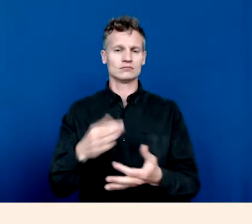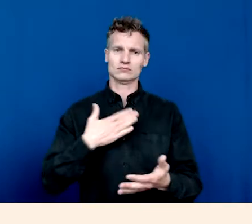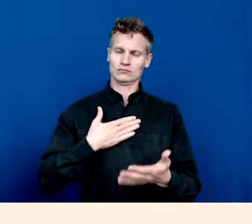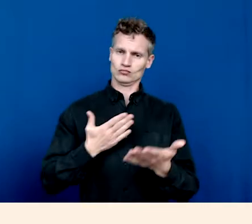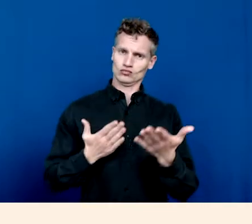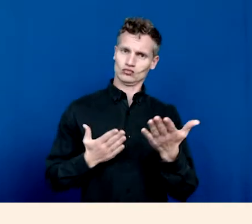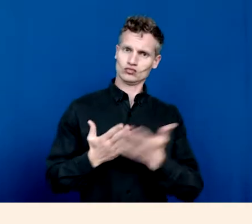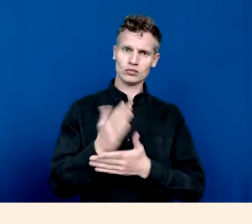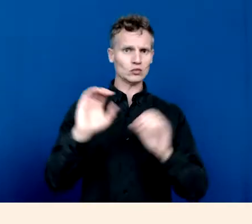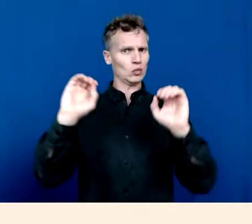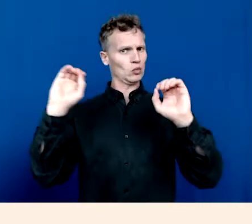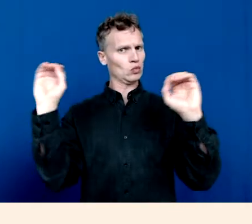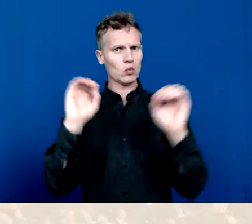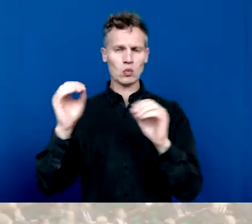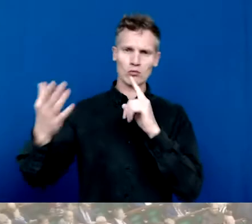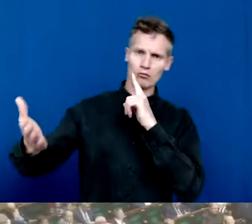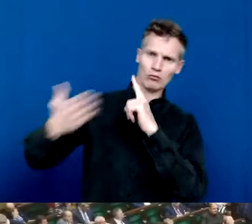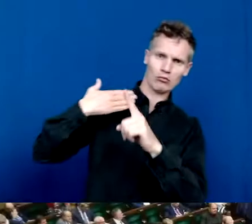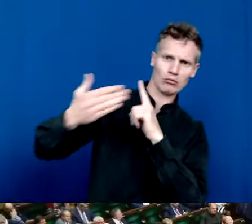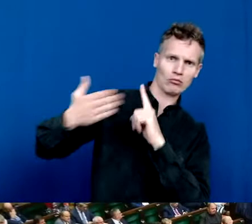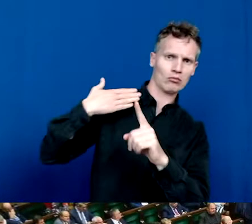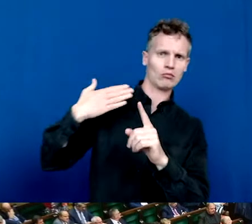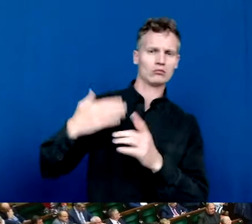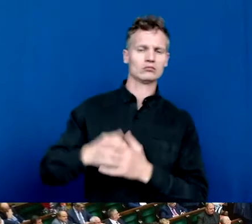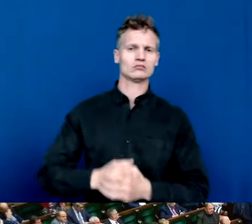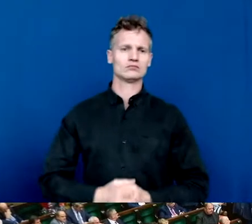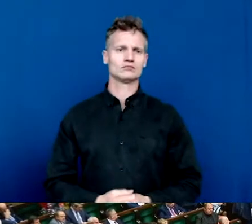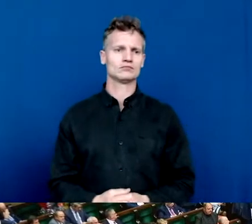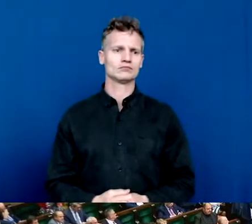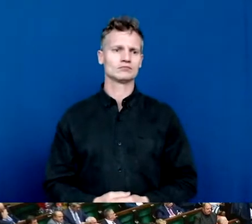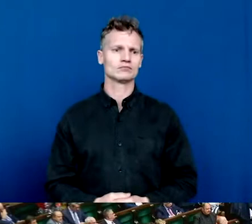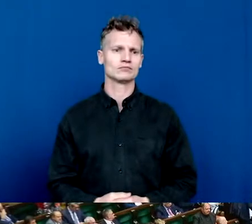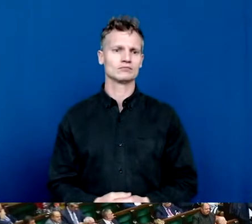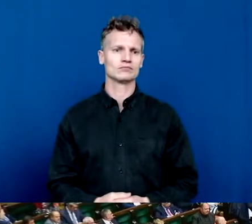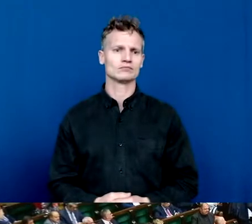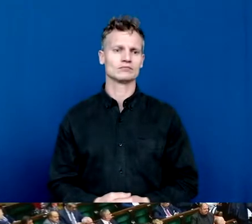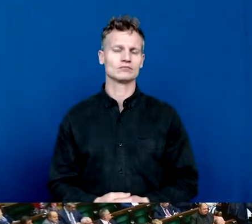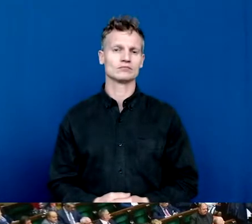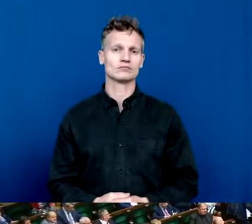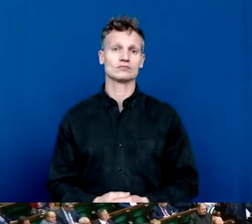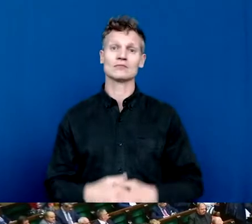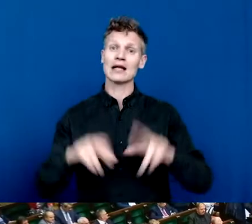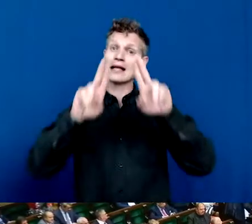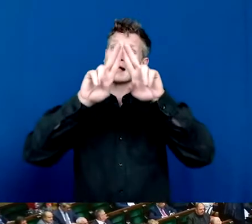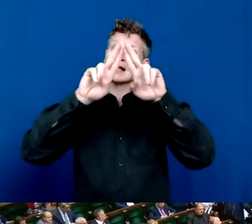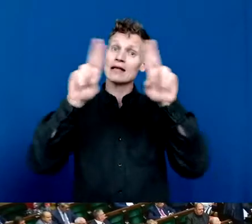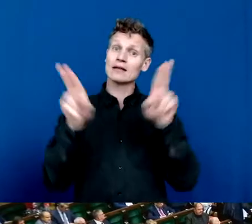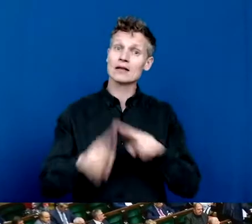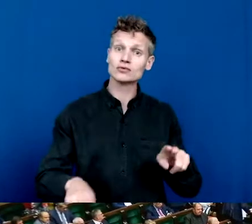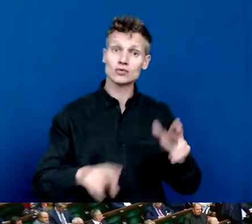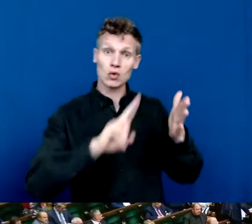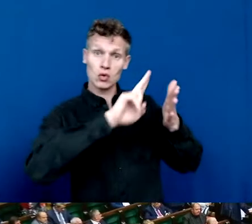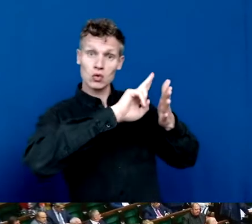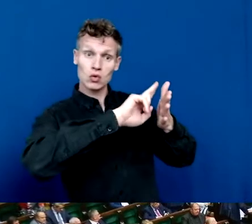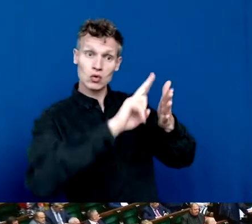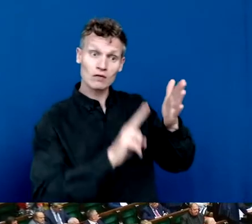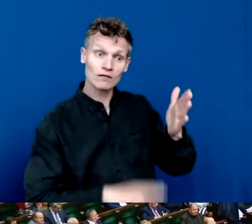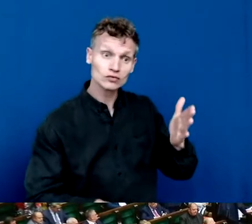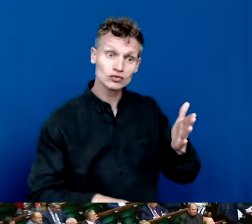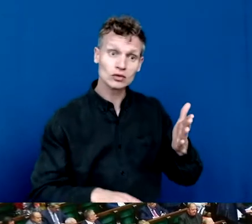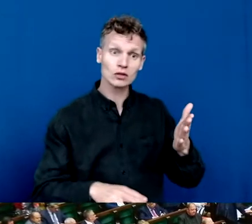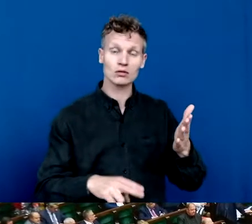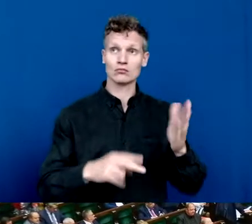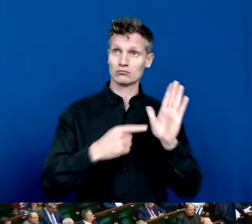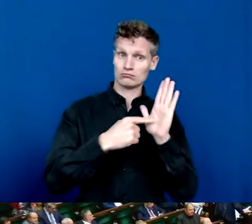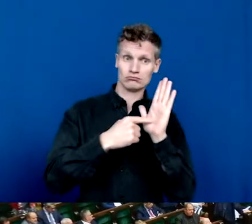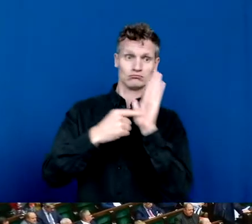genre. Les conventions internationales exigent des États qu'ils mettent en place des protections